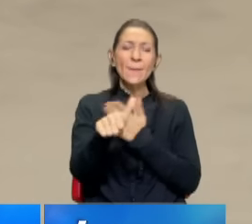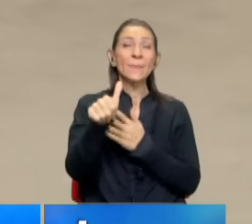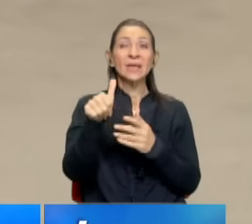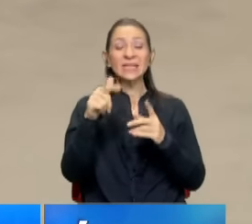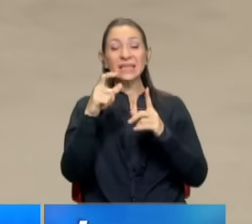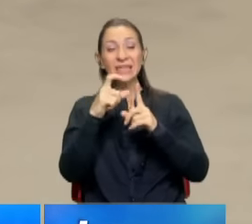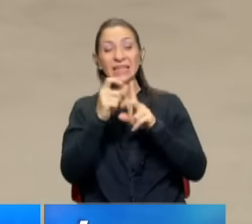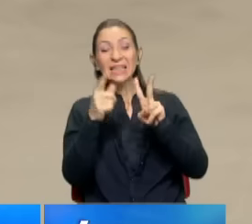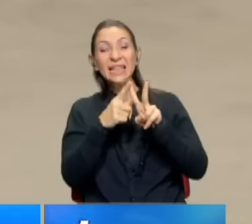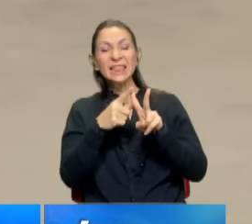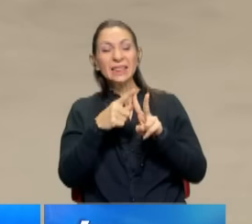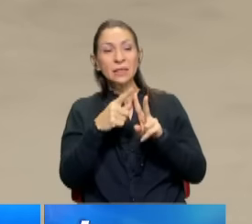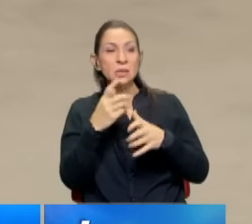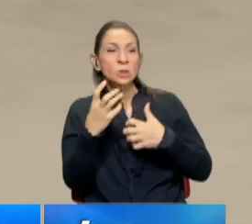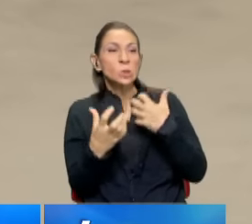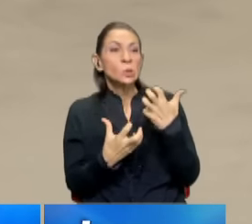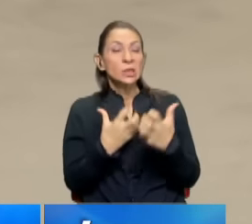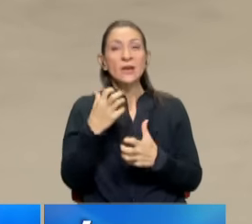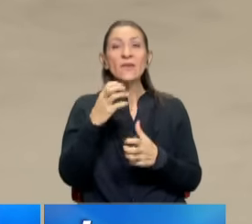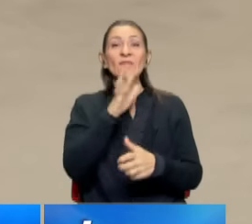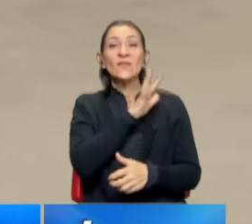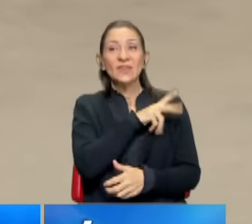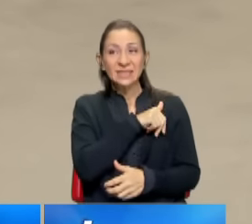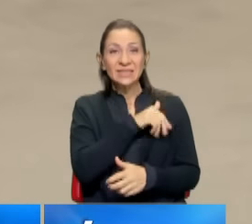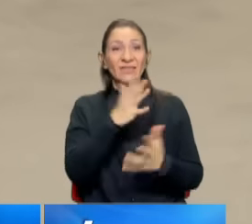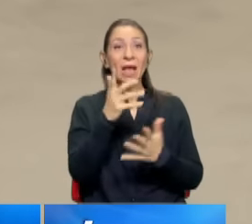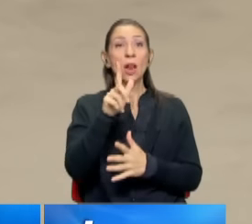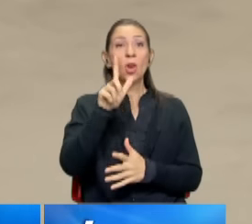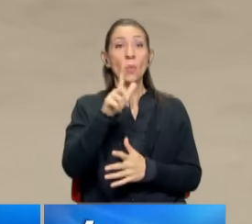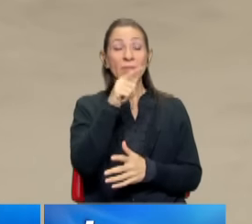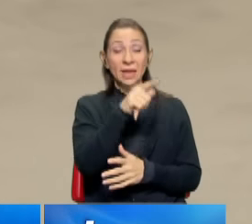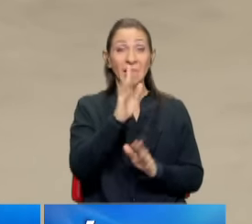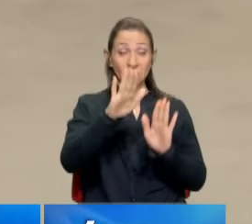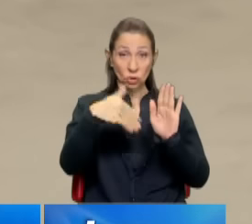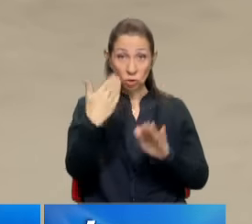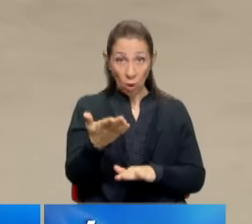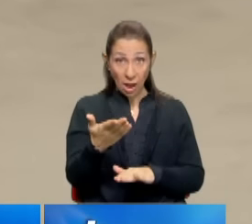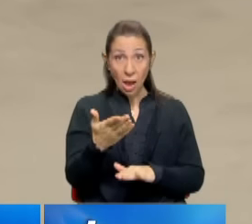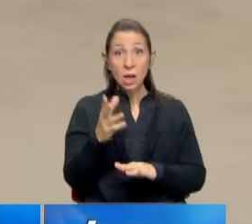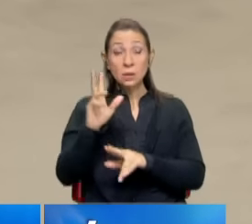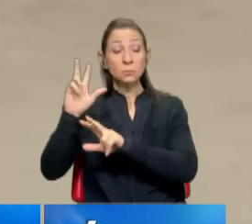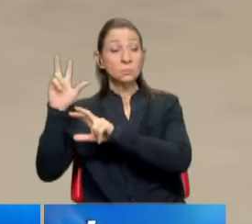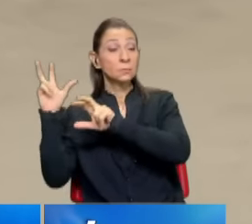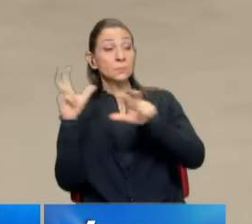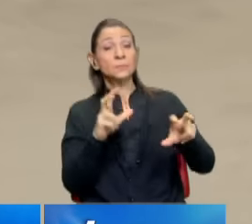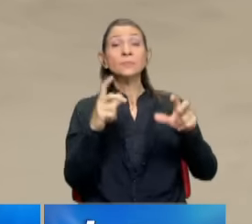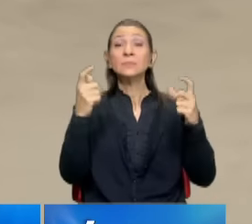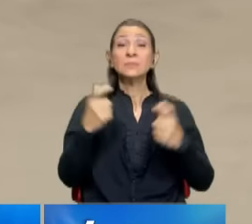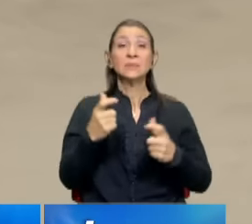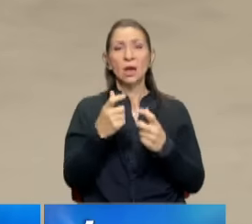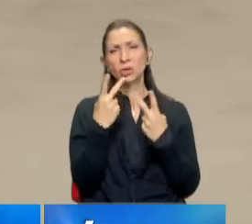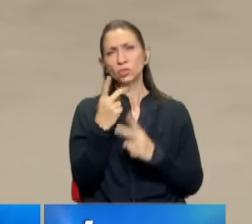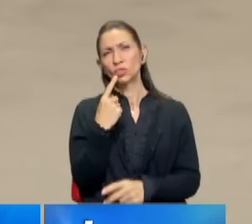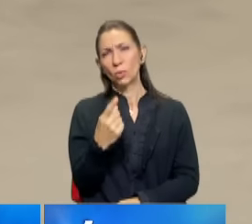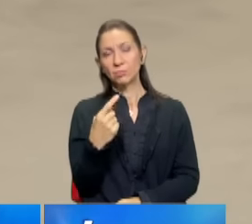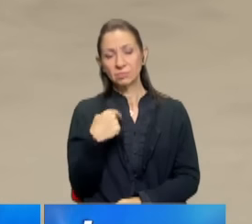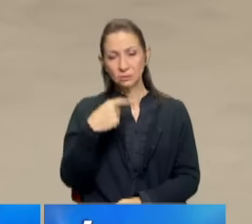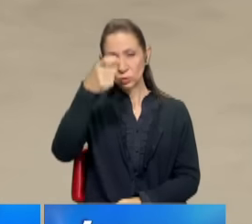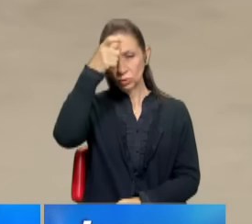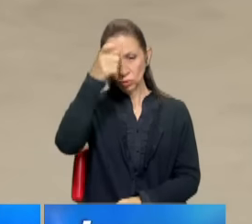dini bir fanatizm ile Filistin ve Lübnan'dan sonra gözünü dikeceği yer açık söylüyorum.